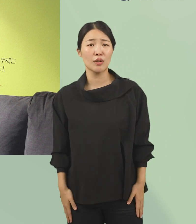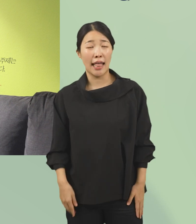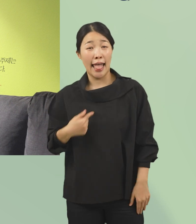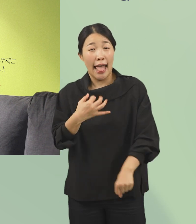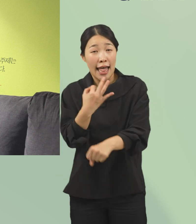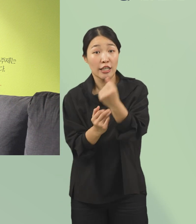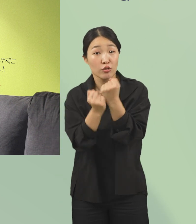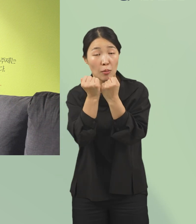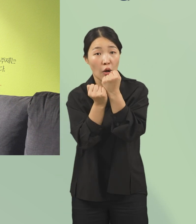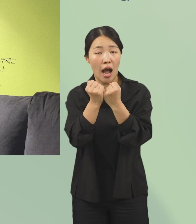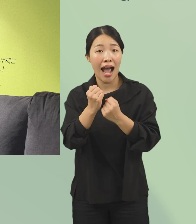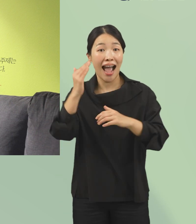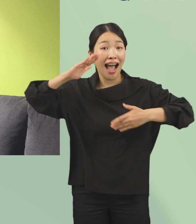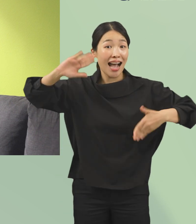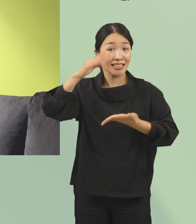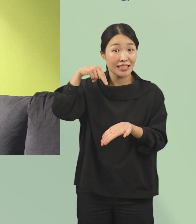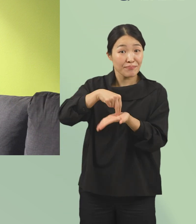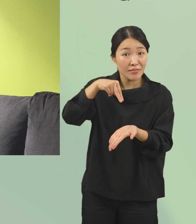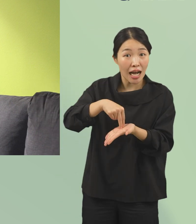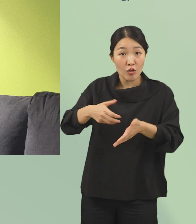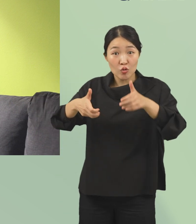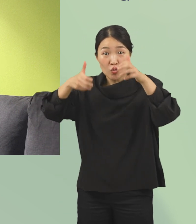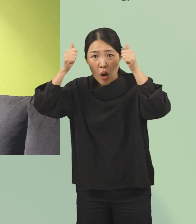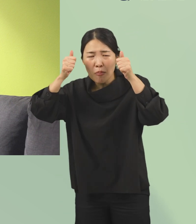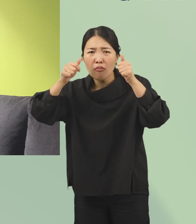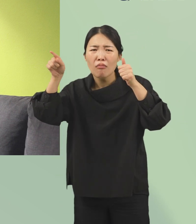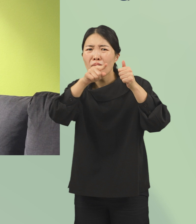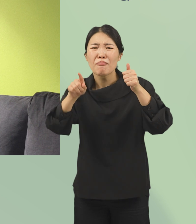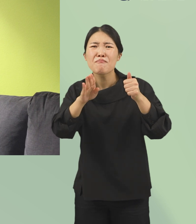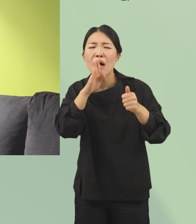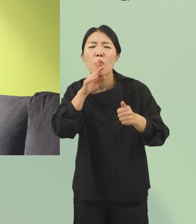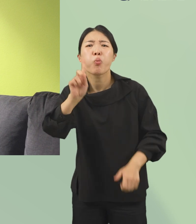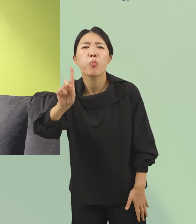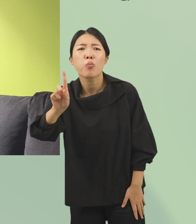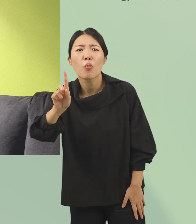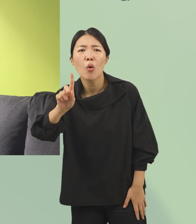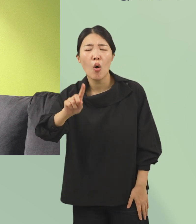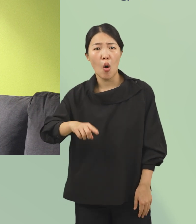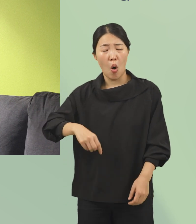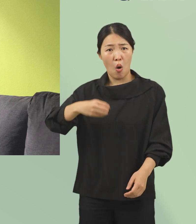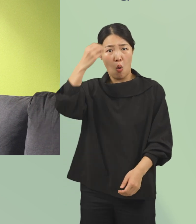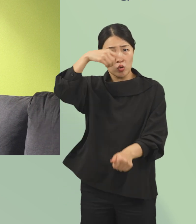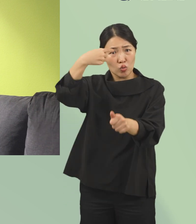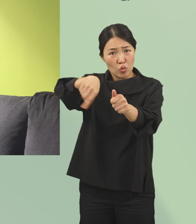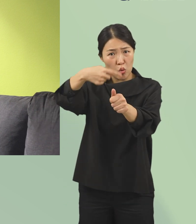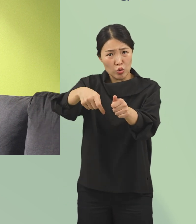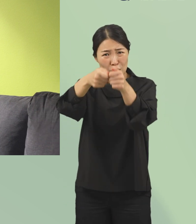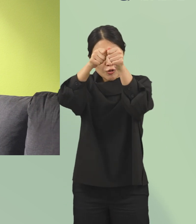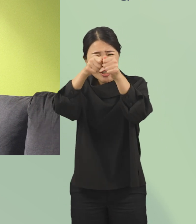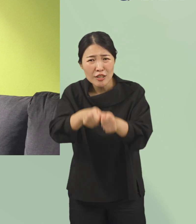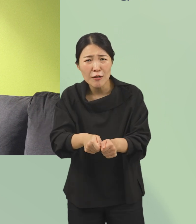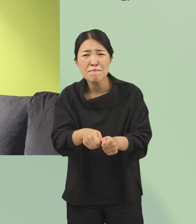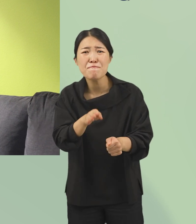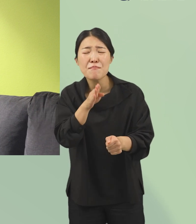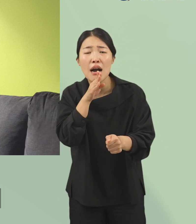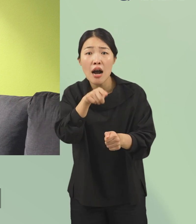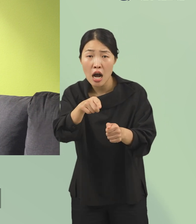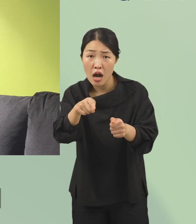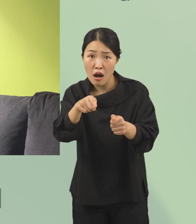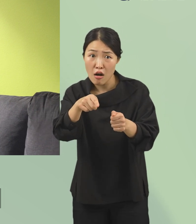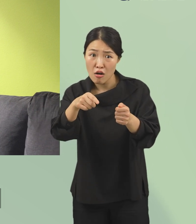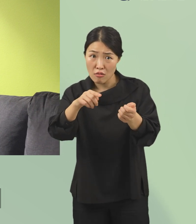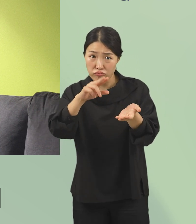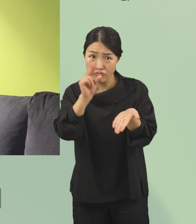공론장에서 다뤄지지 않는다. 그래서 얘기하고 있듯이 사실 모두가 대학이 중요하다. 방송대에 오신 분들 역시